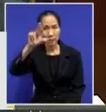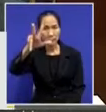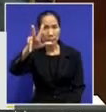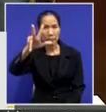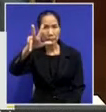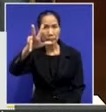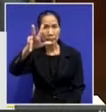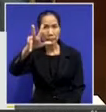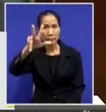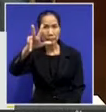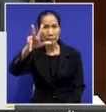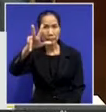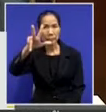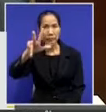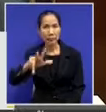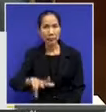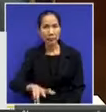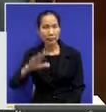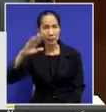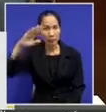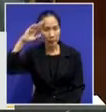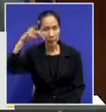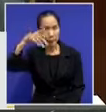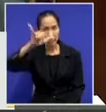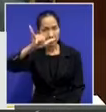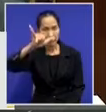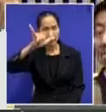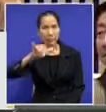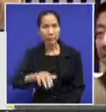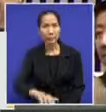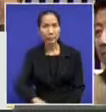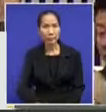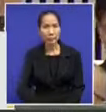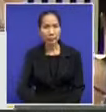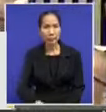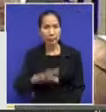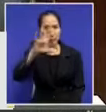533นายศักไทยสุรกิจประวร พลเอกประยุทธ์จันทร์โอชาครับ